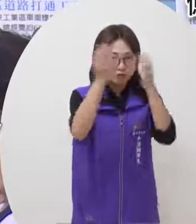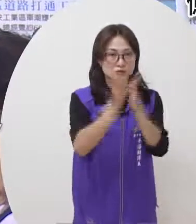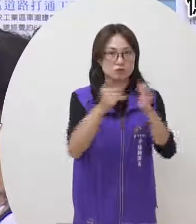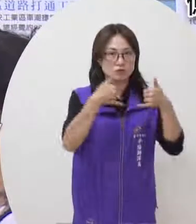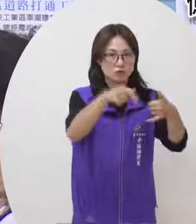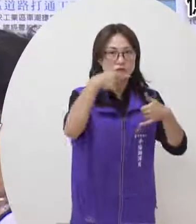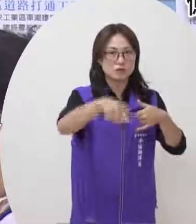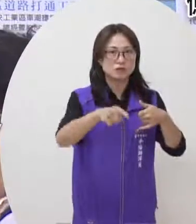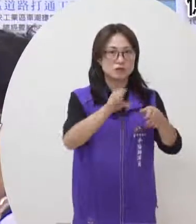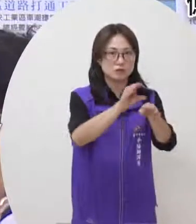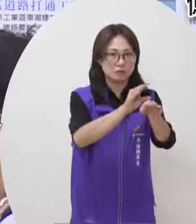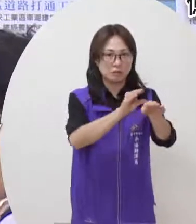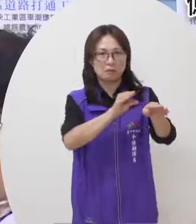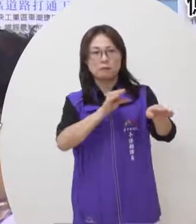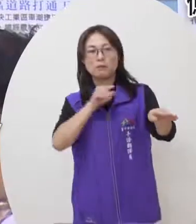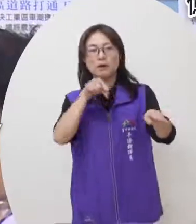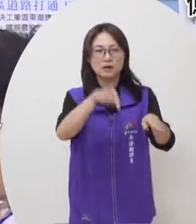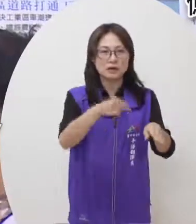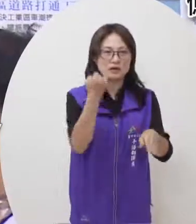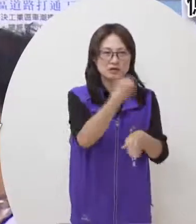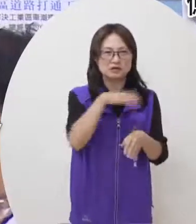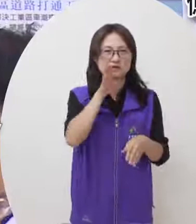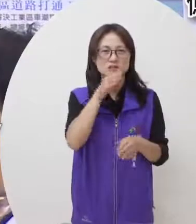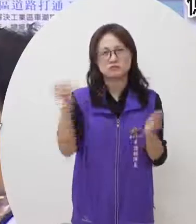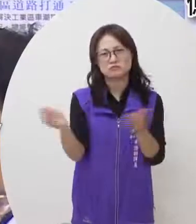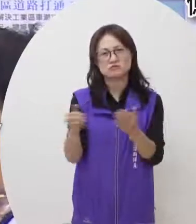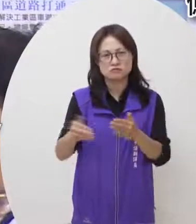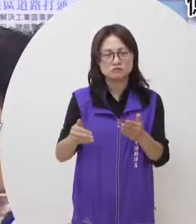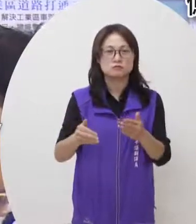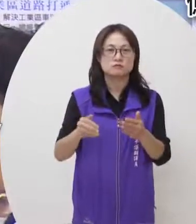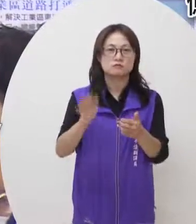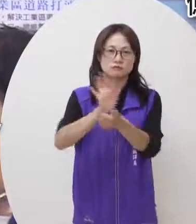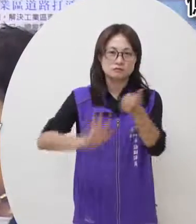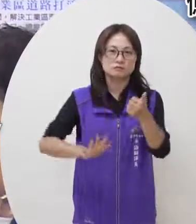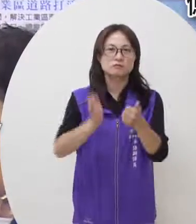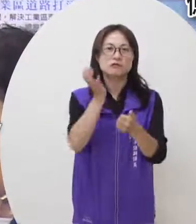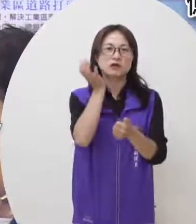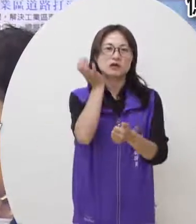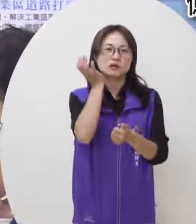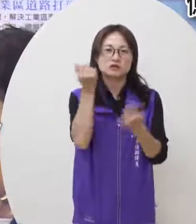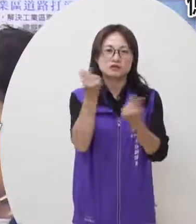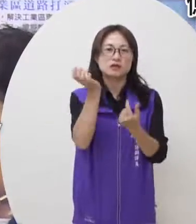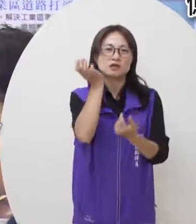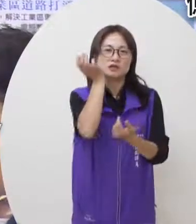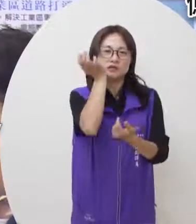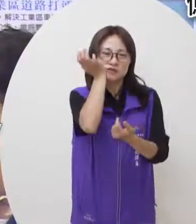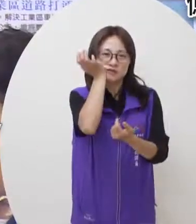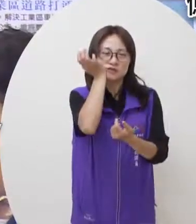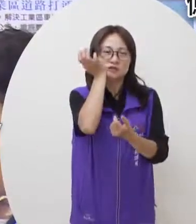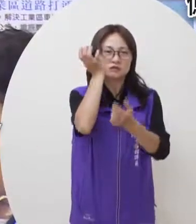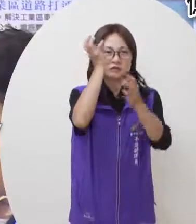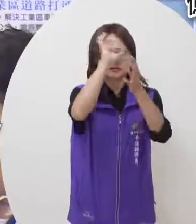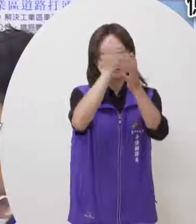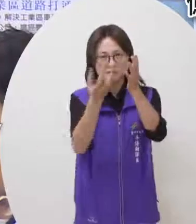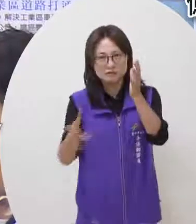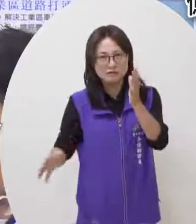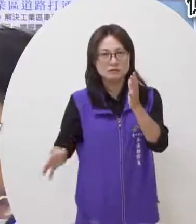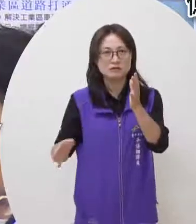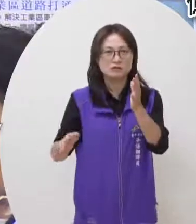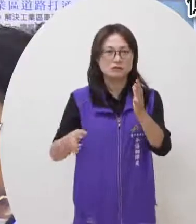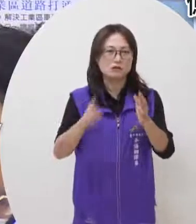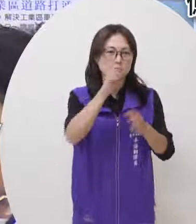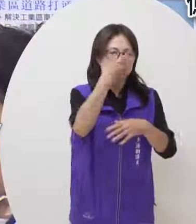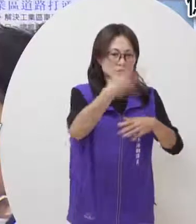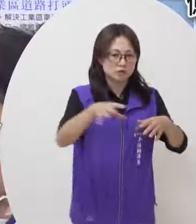些可能是装潢等等的原因，把这些石块还有一些这个碎片流到污水系统里面去，